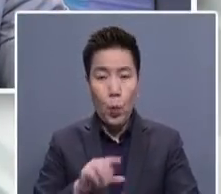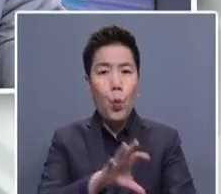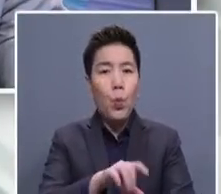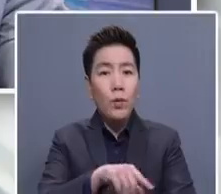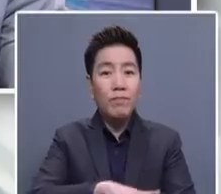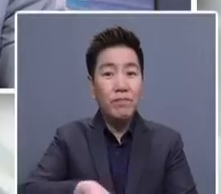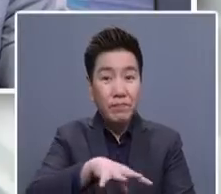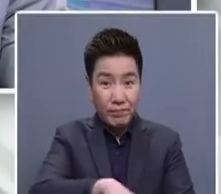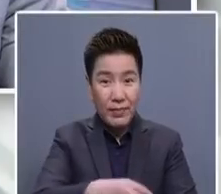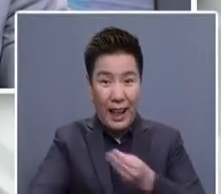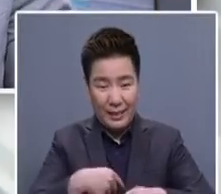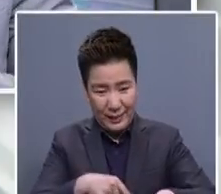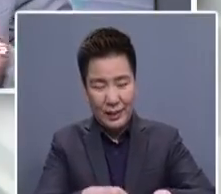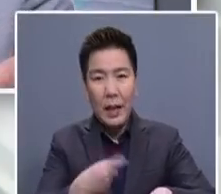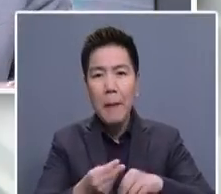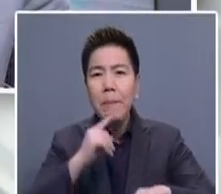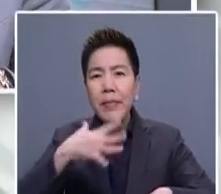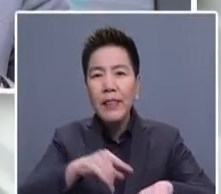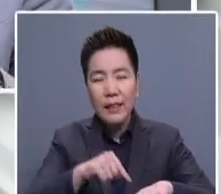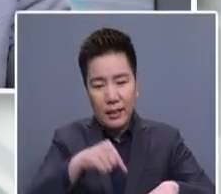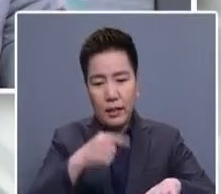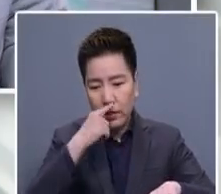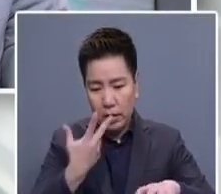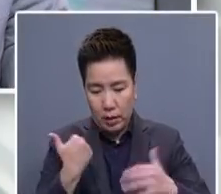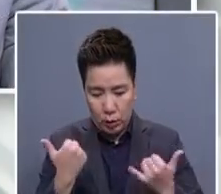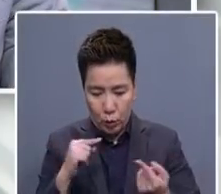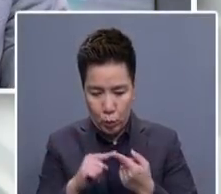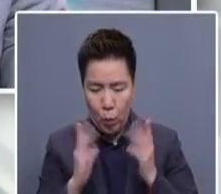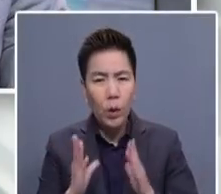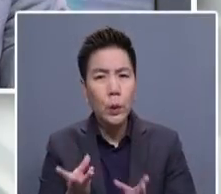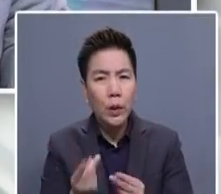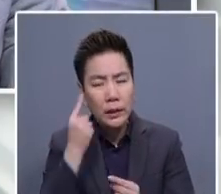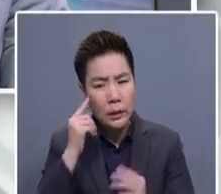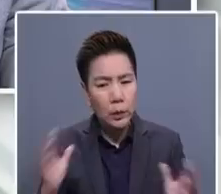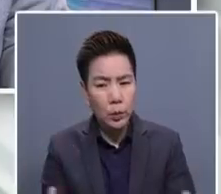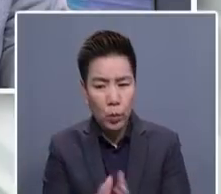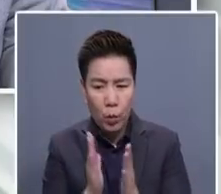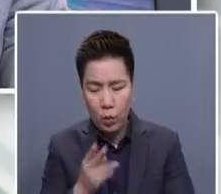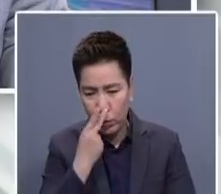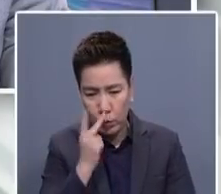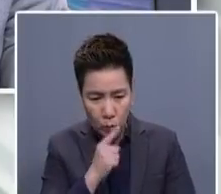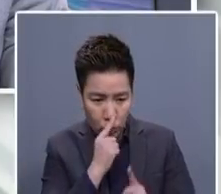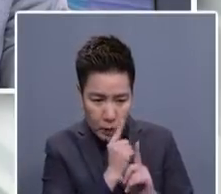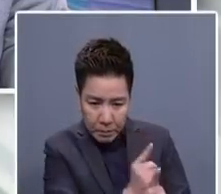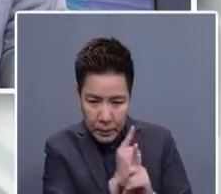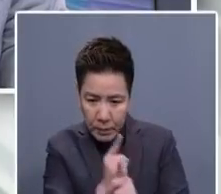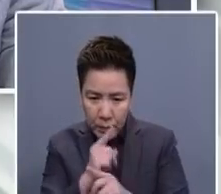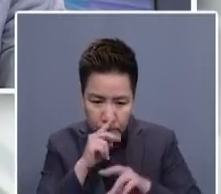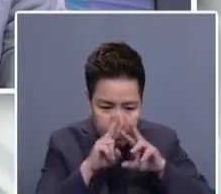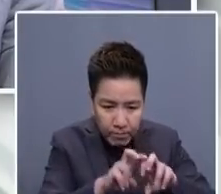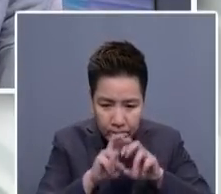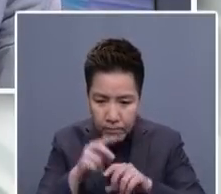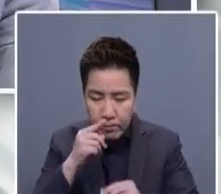ในข้อมูลที่ทางท่านผู้ว่ามีอยู่ตอนนี้เนี่ยประเมินเบื้องต้นเนี่ยน่าจะอยู่ที่ประมาณสักกี่คนได้ฮะท่านฮะที่เราคงต้องไปตามการตรวจหาเ